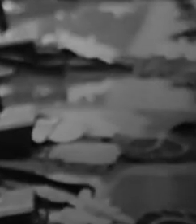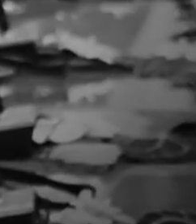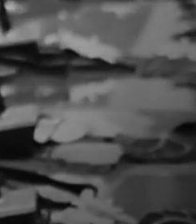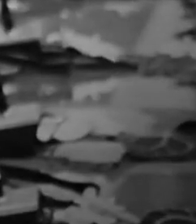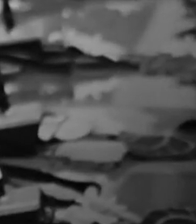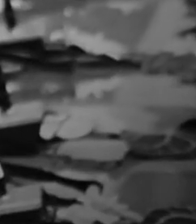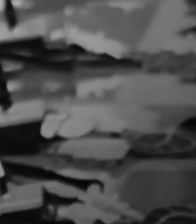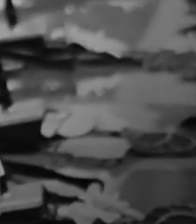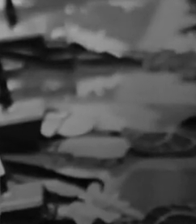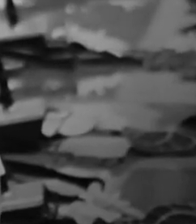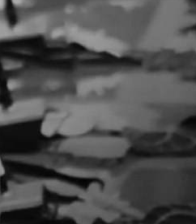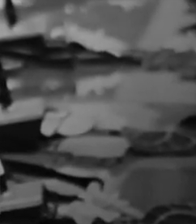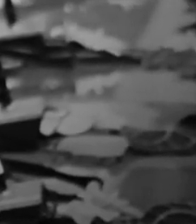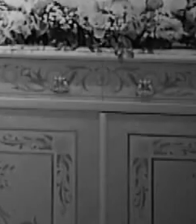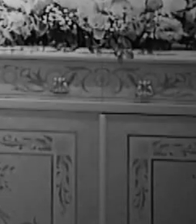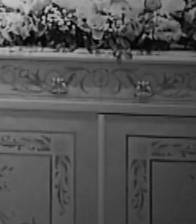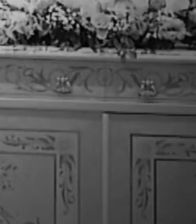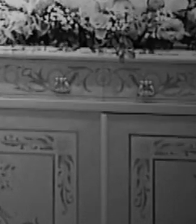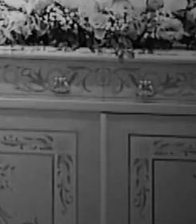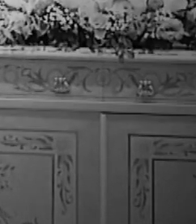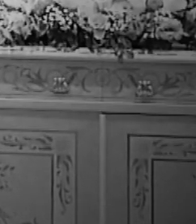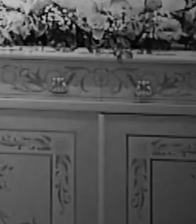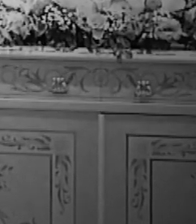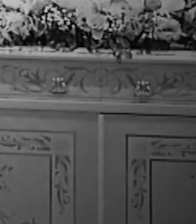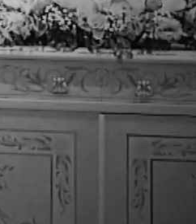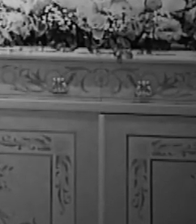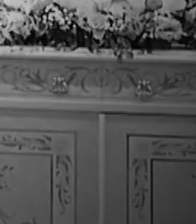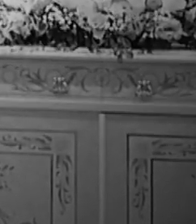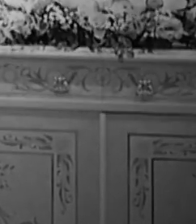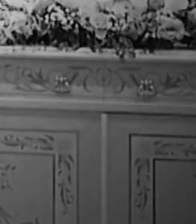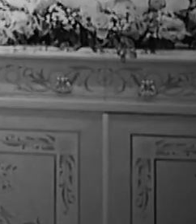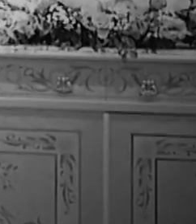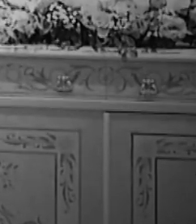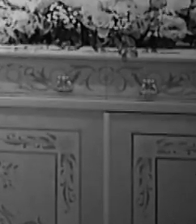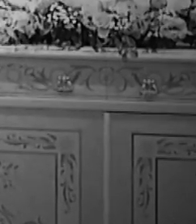Brunei have with us in all common interests.